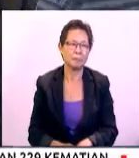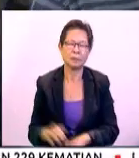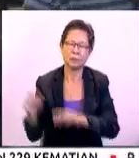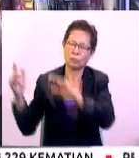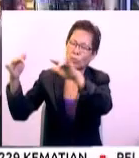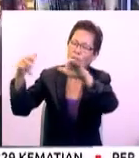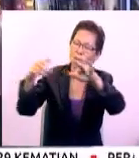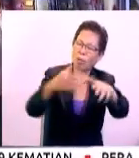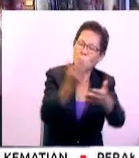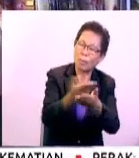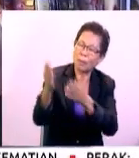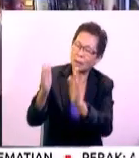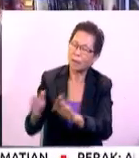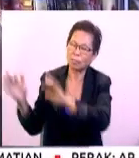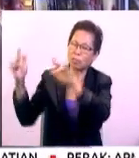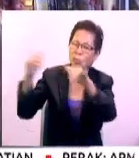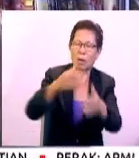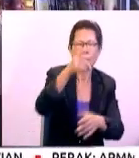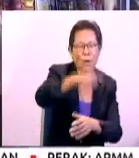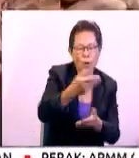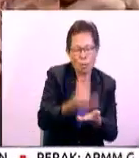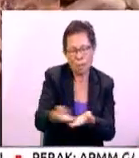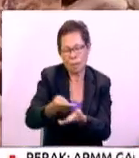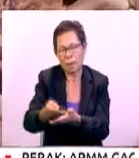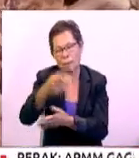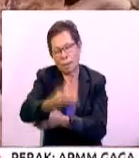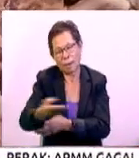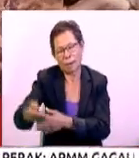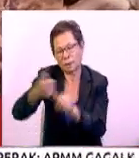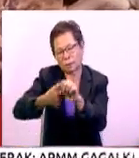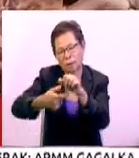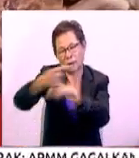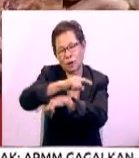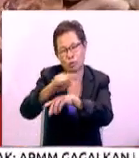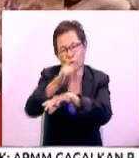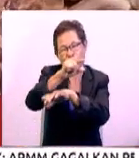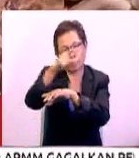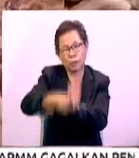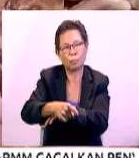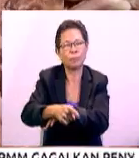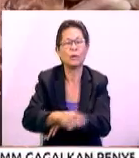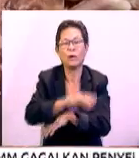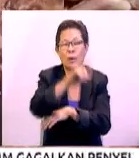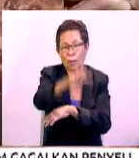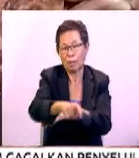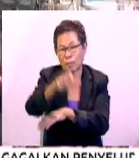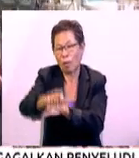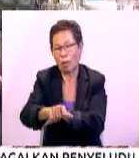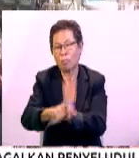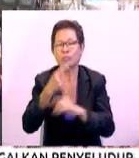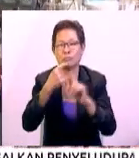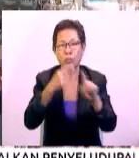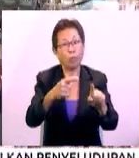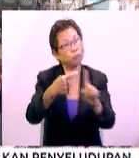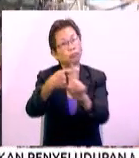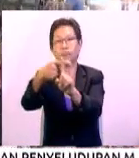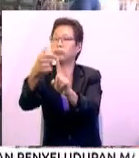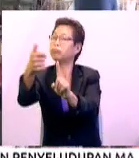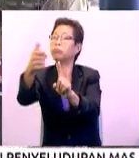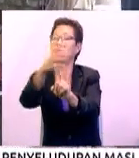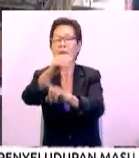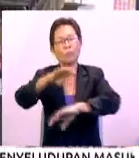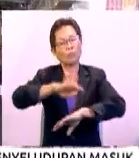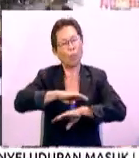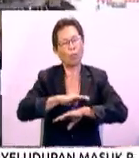pengunjung memerlukan apa barang-barang keperluan harian. Sementara itu, rata-rata pengguna memberikan reaksi positif dan